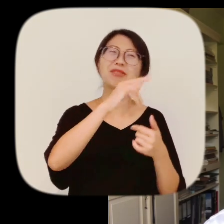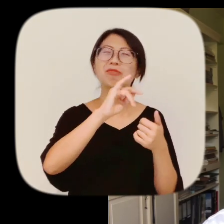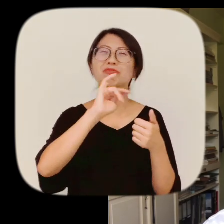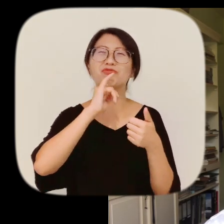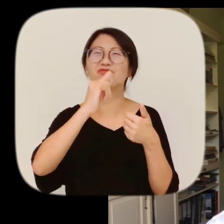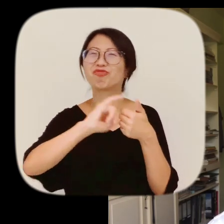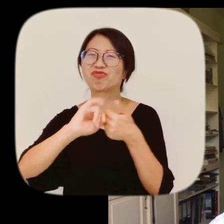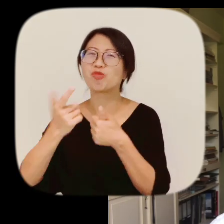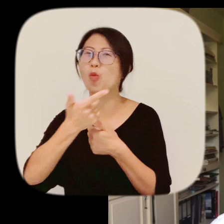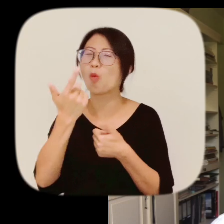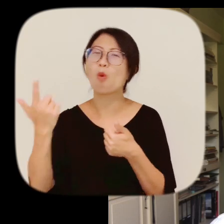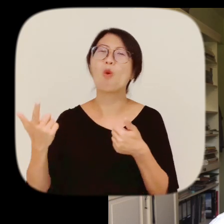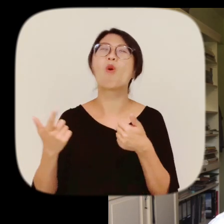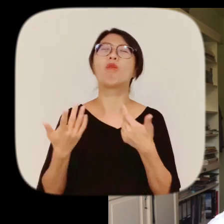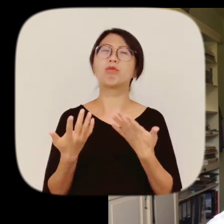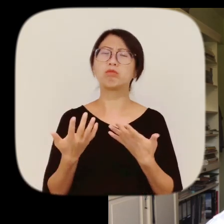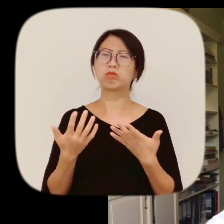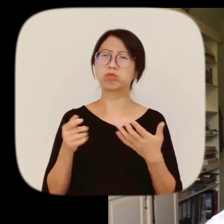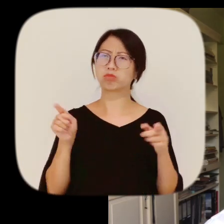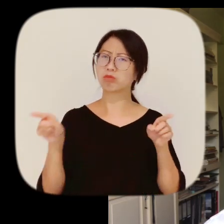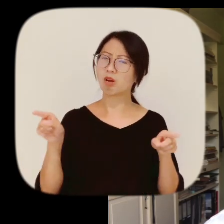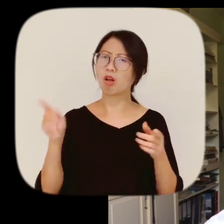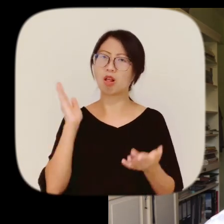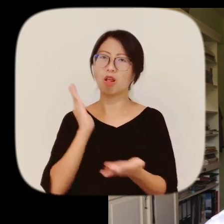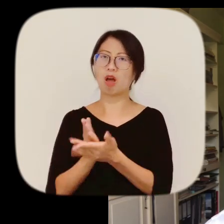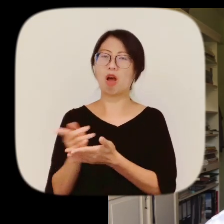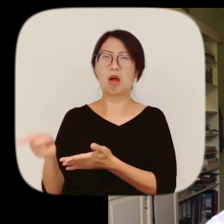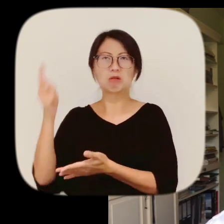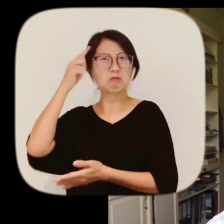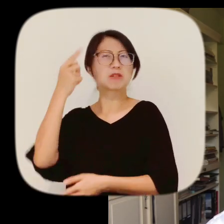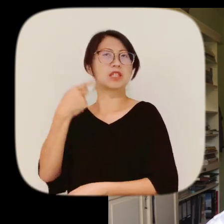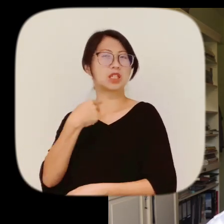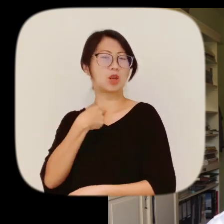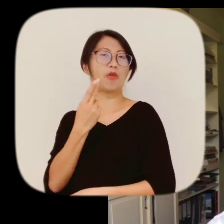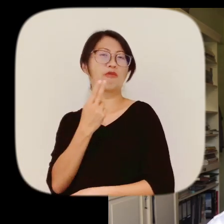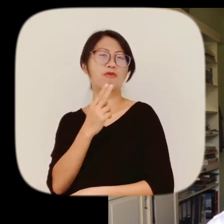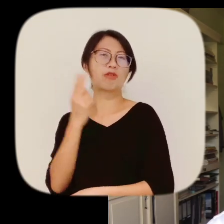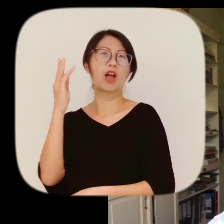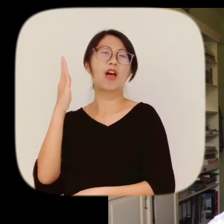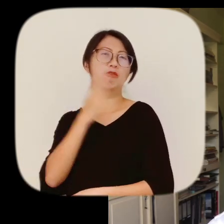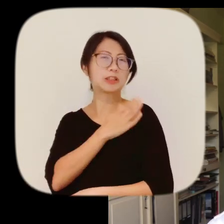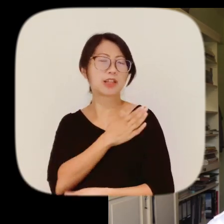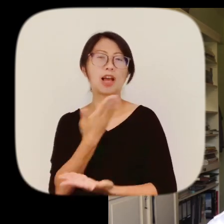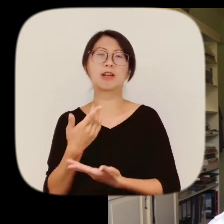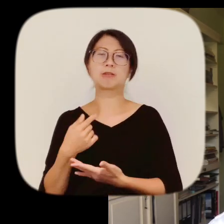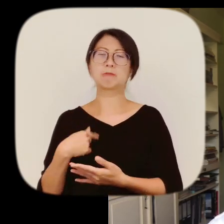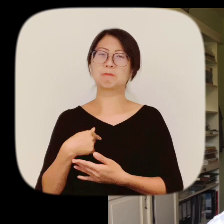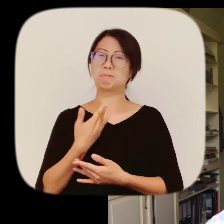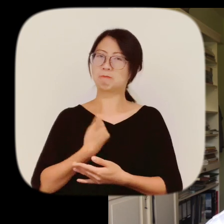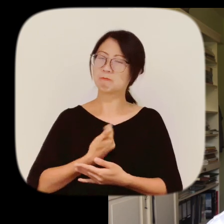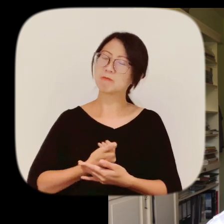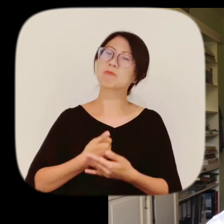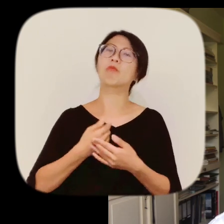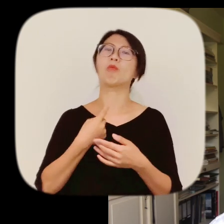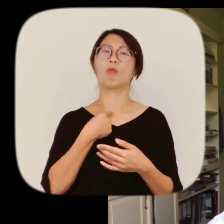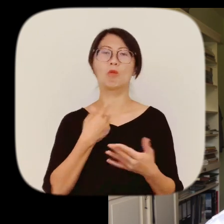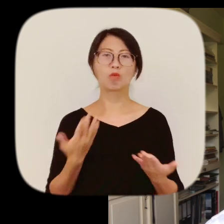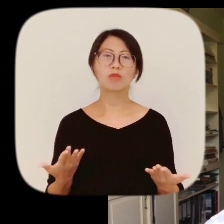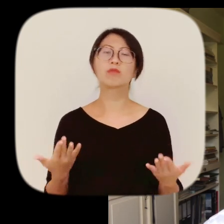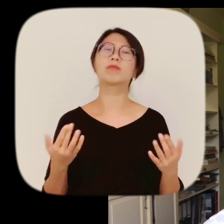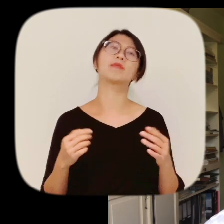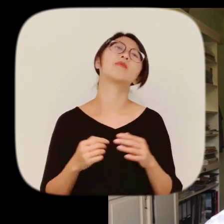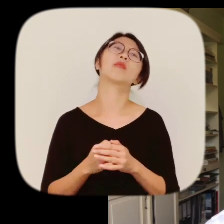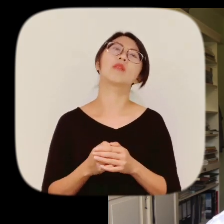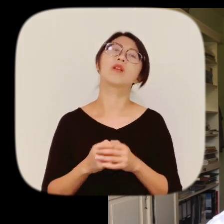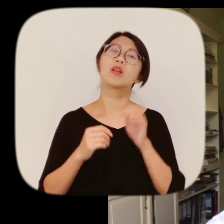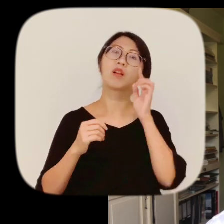责任感就是不愿意随便喜欢第二个人的那两个在一起之后其实就很辛苦啦特别是一个女